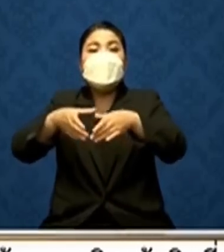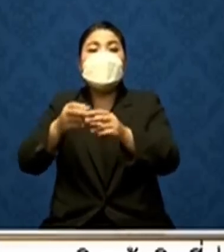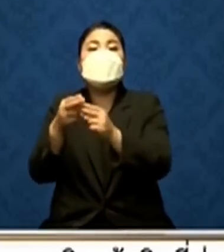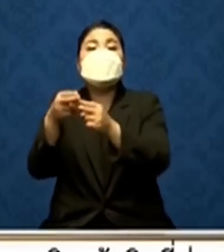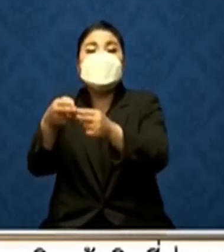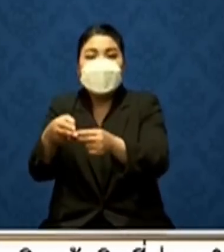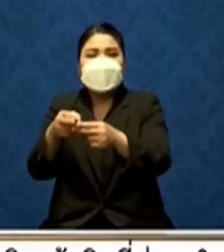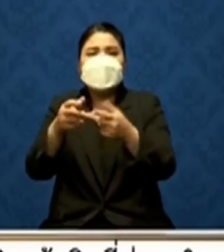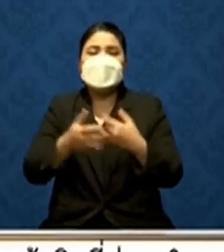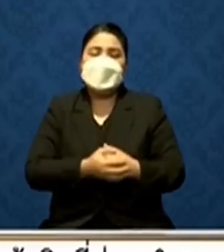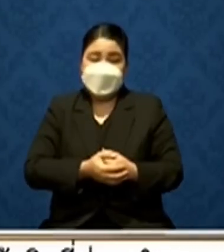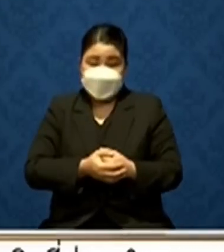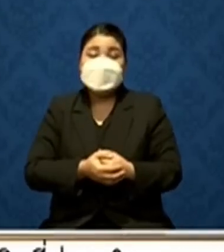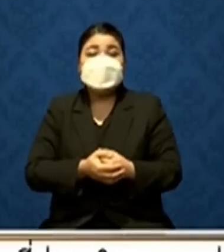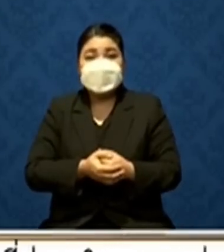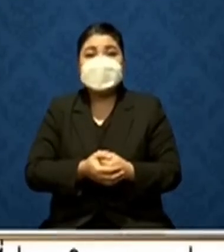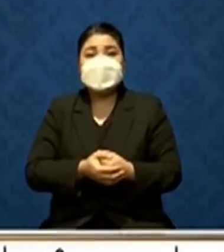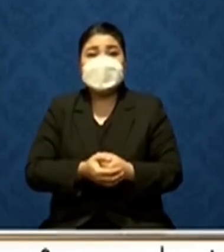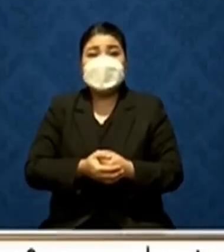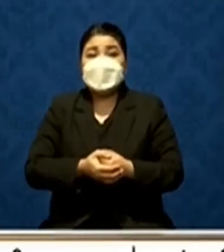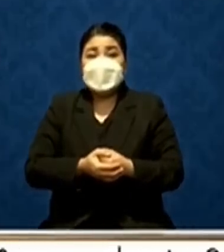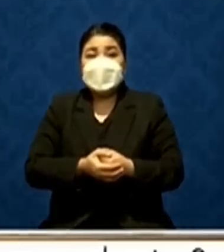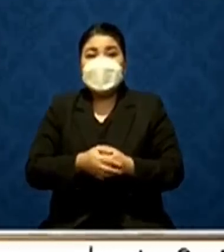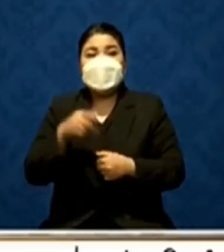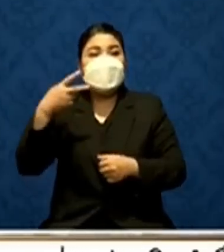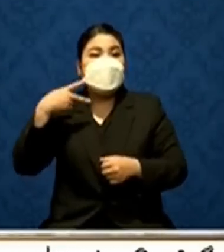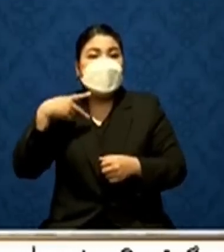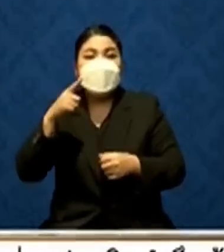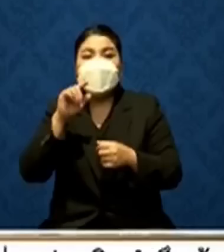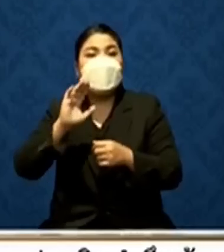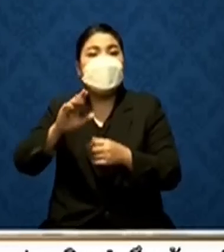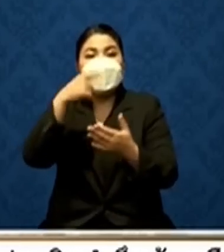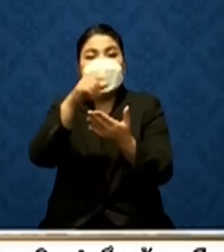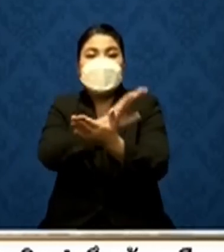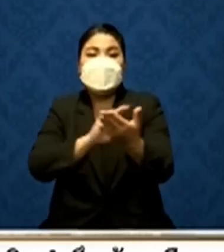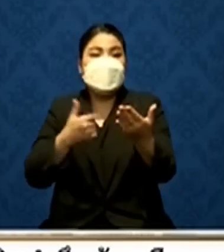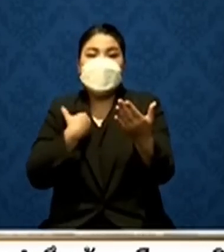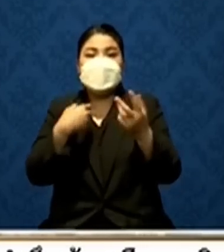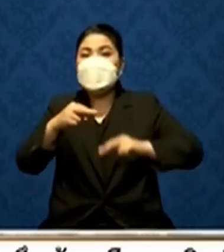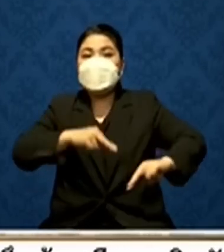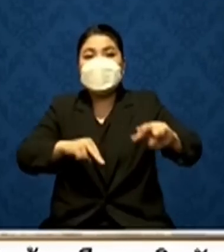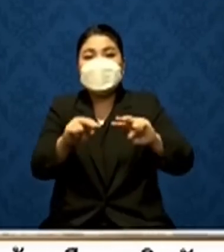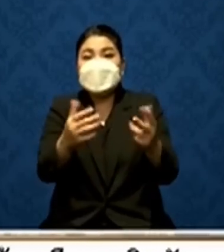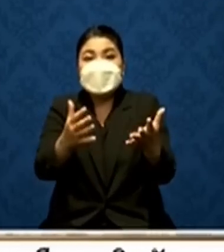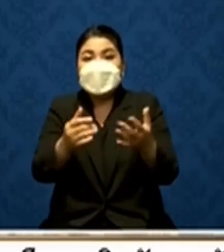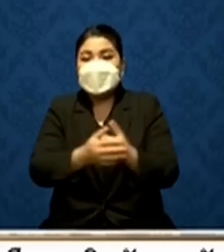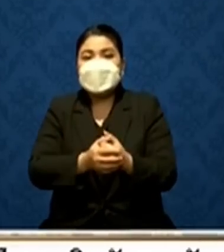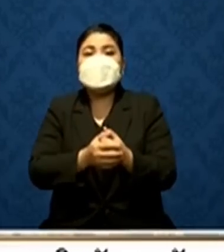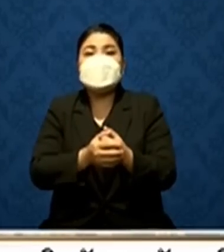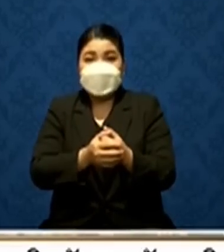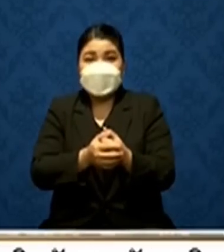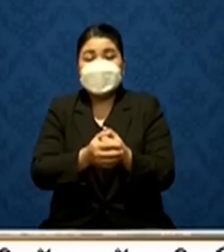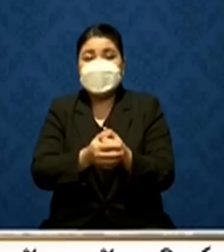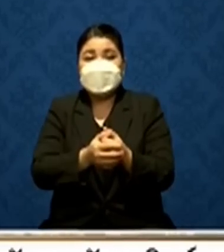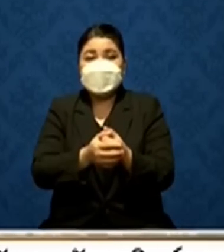ประโยชน์ให้กับเอกชนไม่ดูแลรักษาผลประโยชน์ของประเทศชาติจงใจปฏิบัติหน้าที่หรือใช้มราฐขัดต่อบท